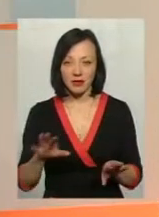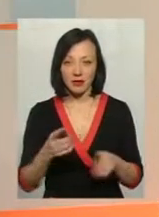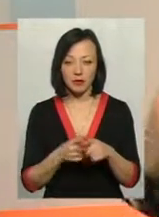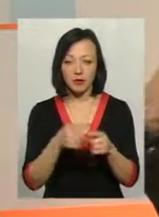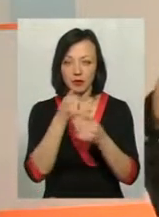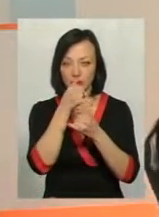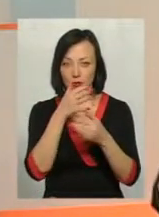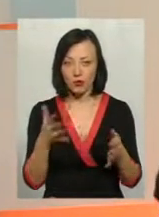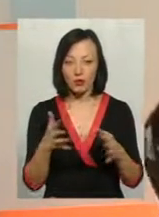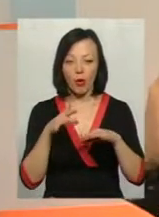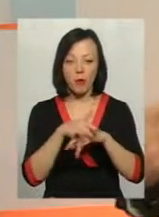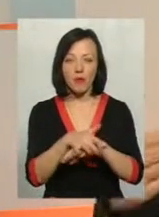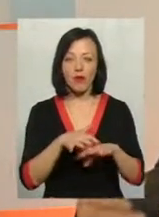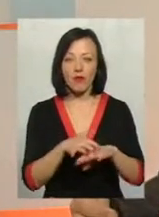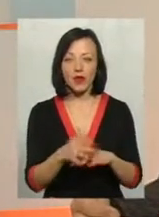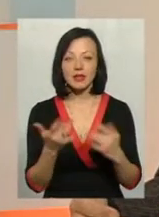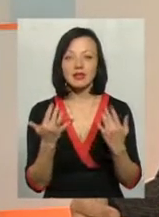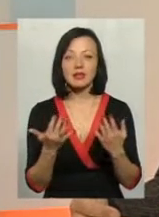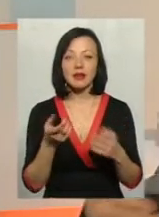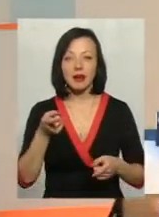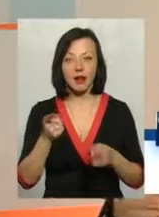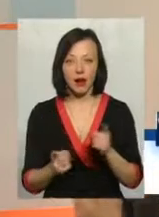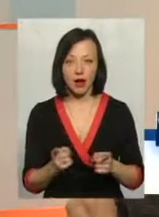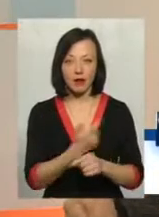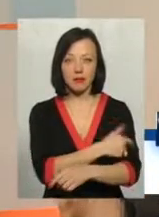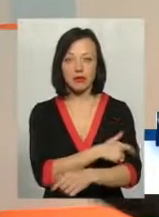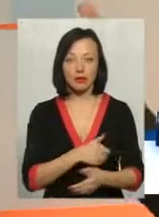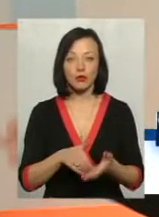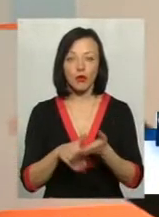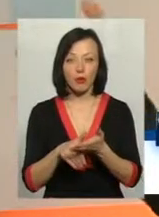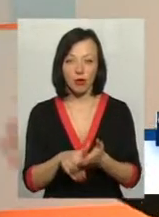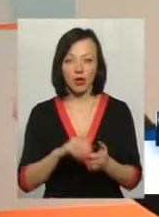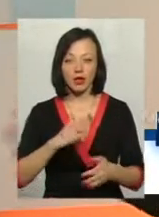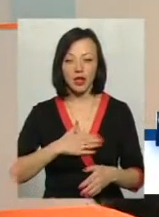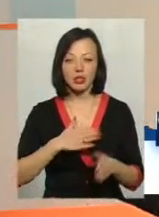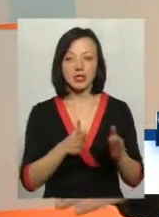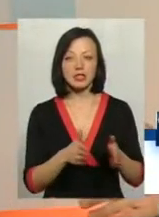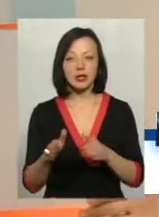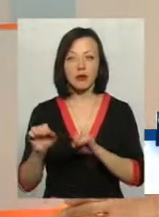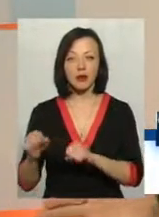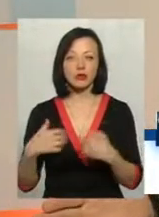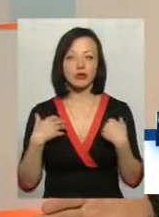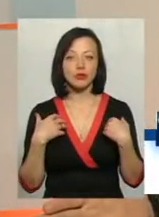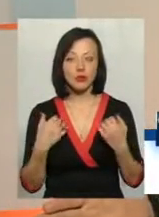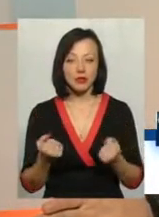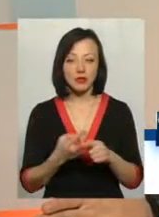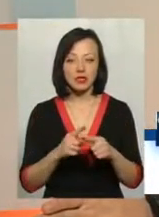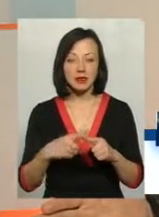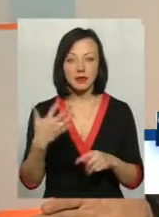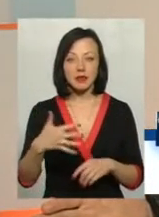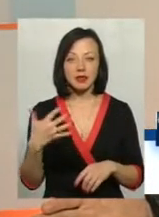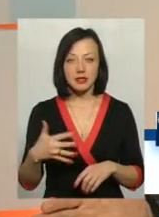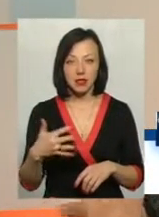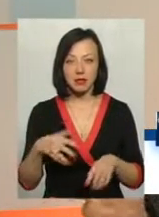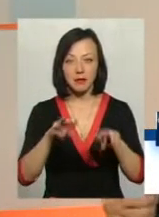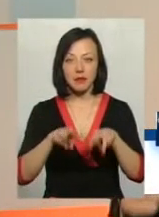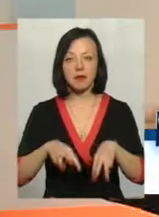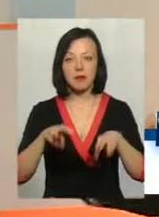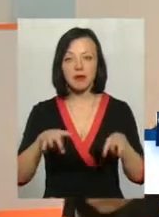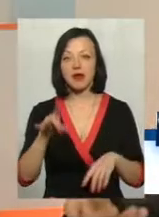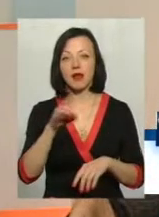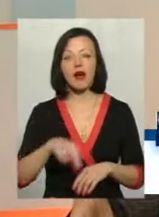не можемо обрахувати, скільки реально медичної допомоги наша система охорони здоров'я за ті 50 з лишнім мільярдів,